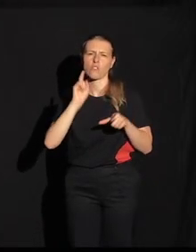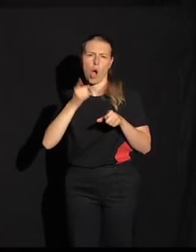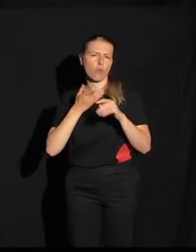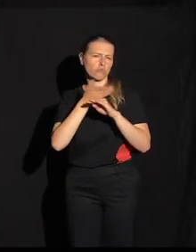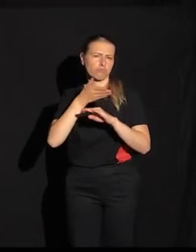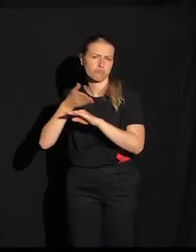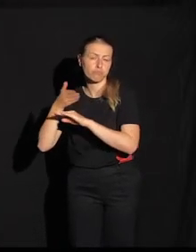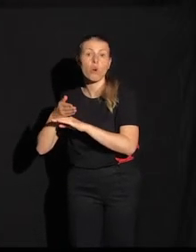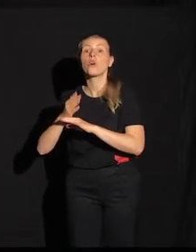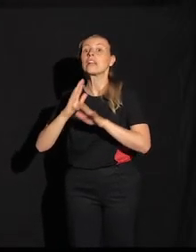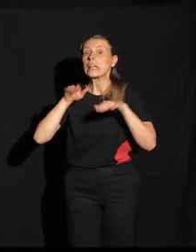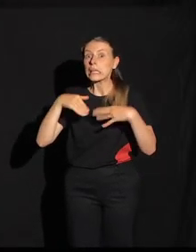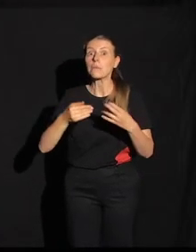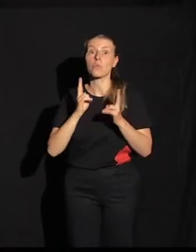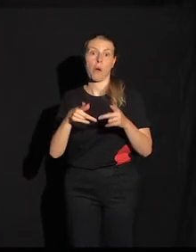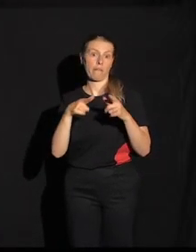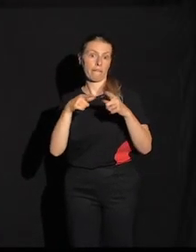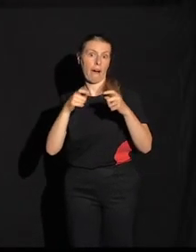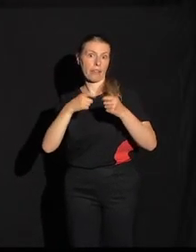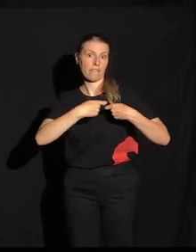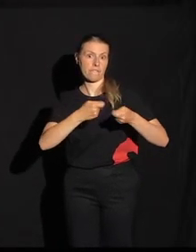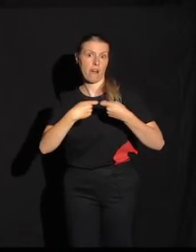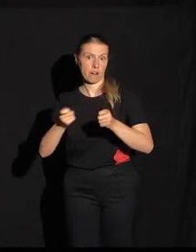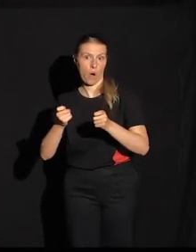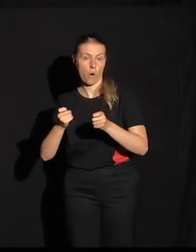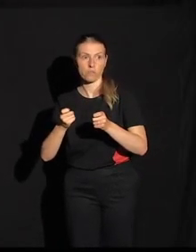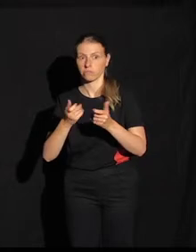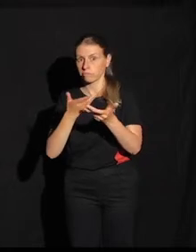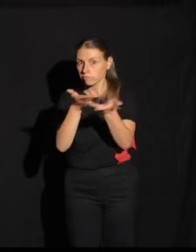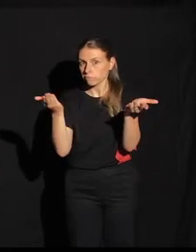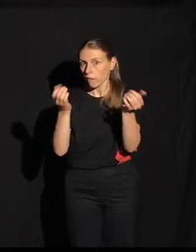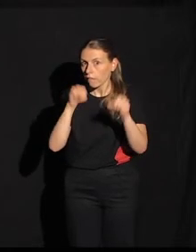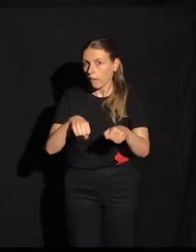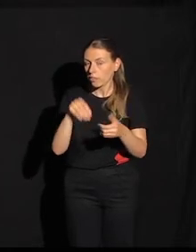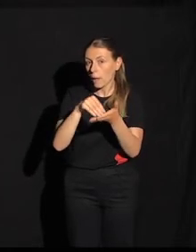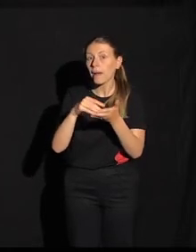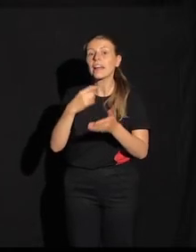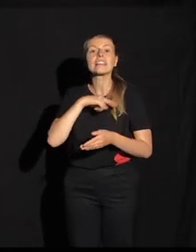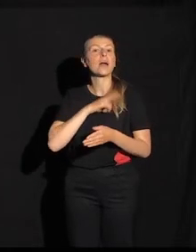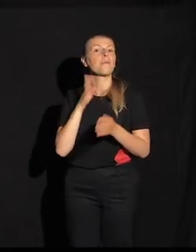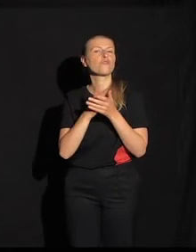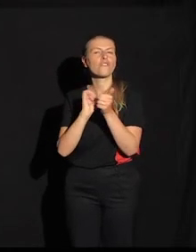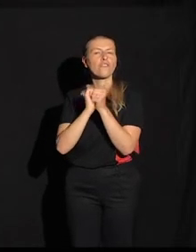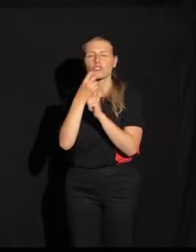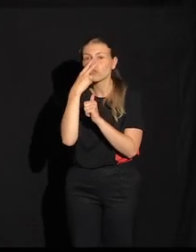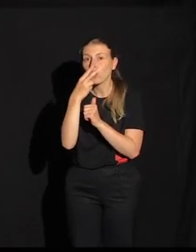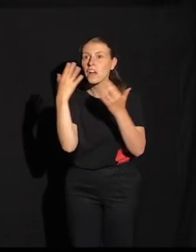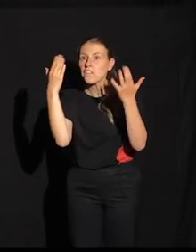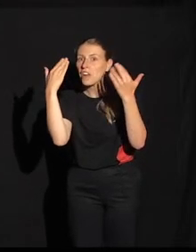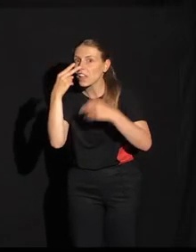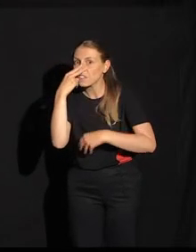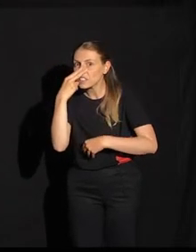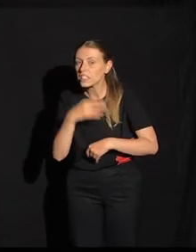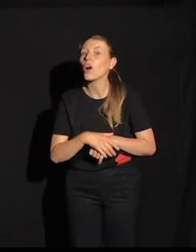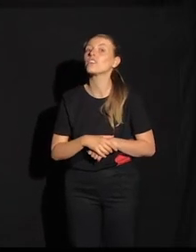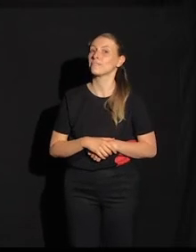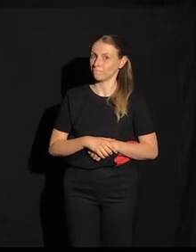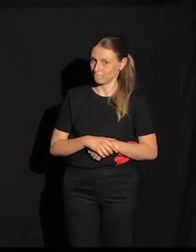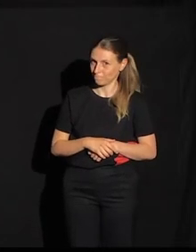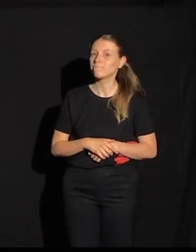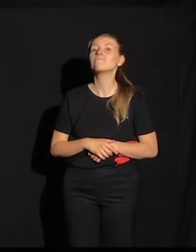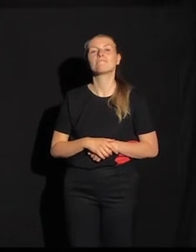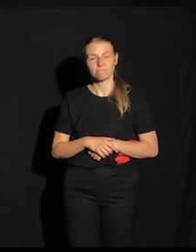kann da auch dran teilhaben. Ich habe übrigens schon den Wetterbericht mir angeguckt und ihr werdet, aller Voraussicht